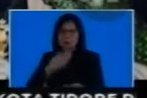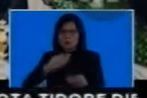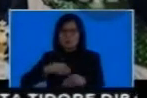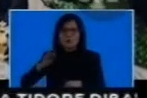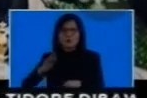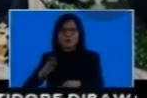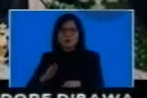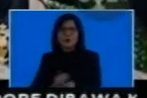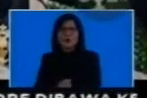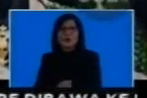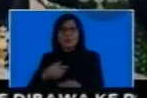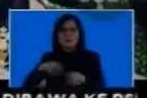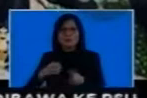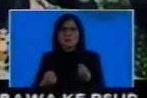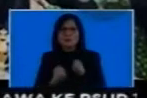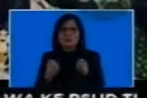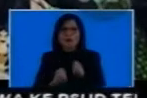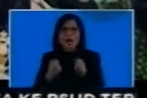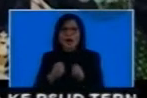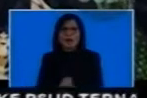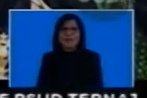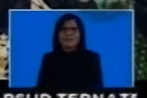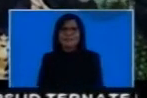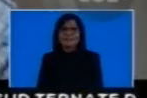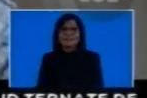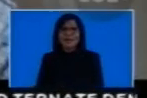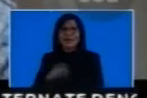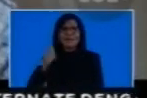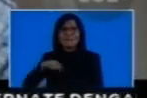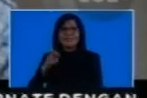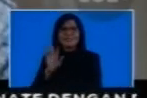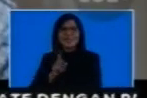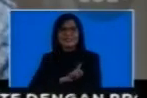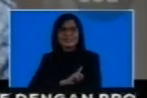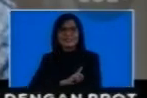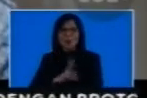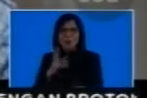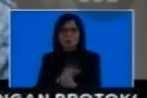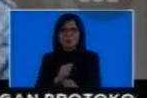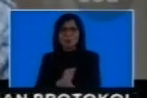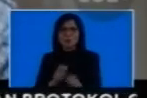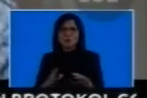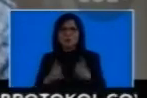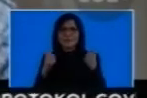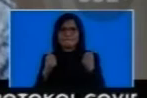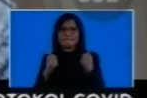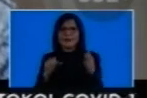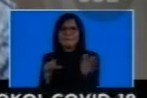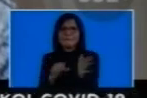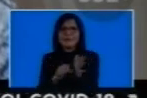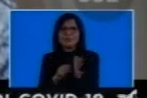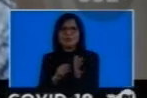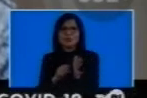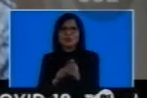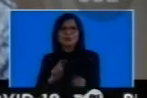untuk wajah pendidikan kita. Anda tidak sendiri. Kami guru siap membantu mewujudkan